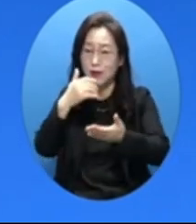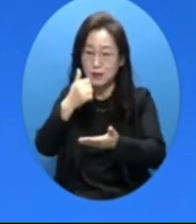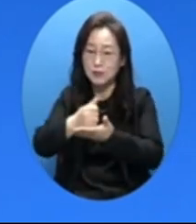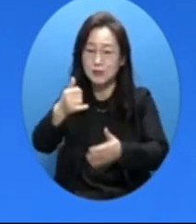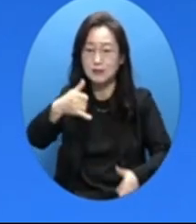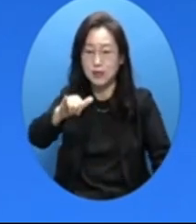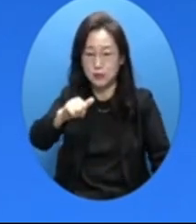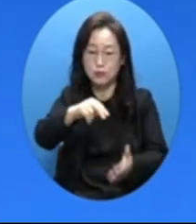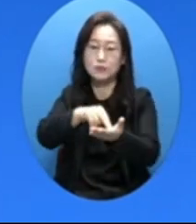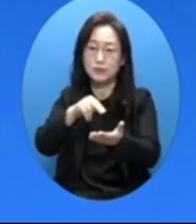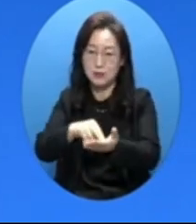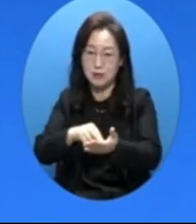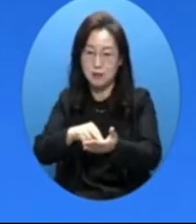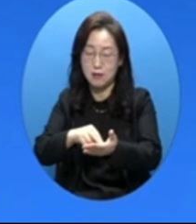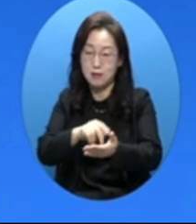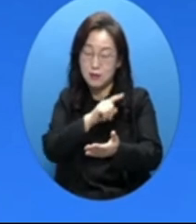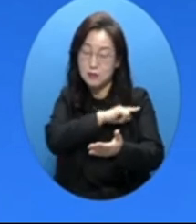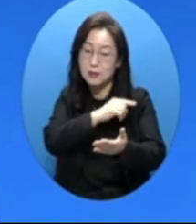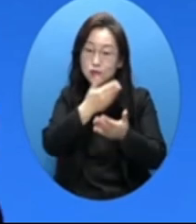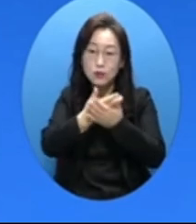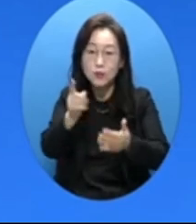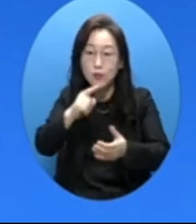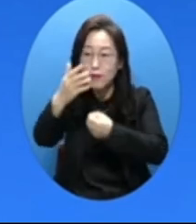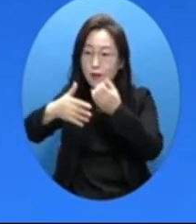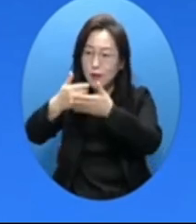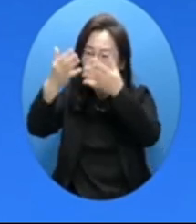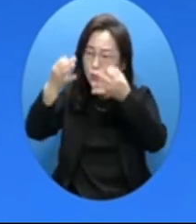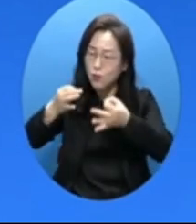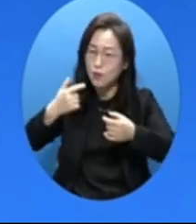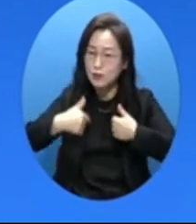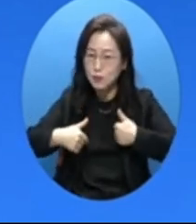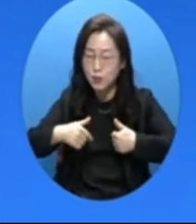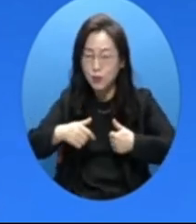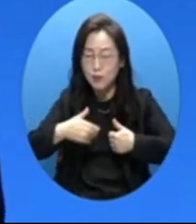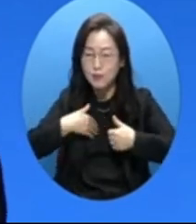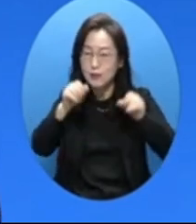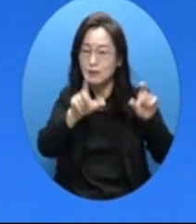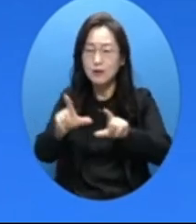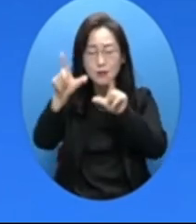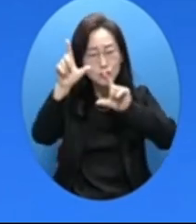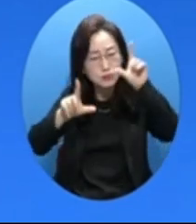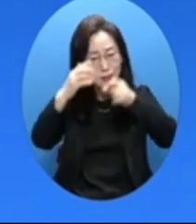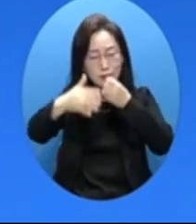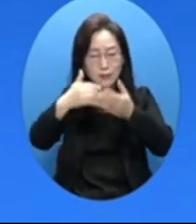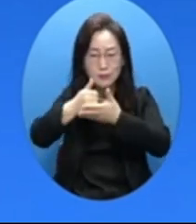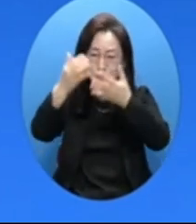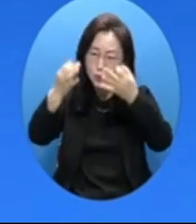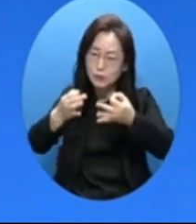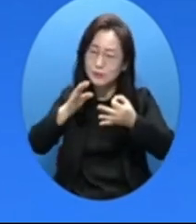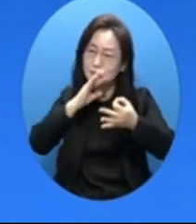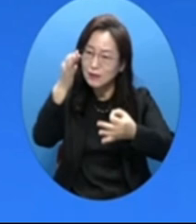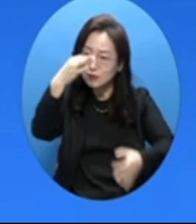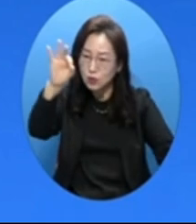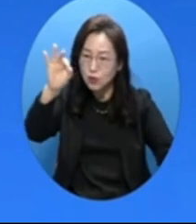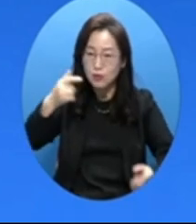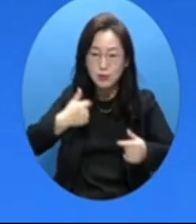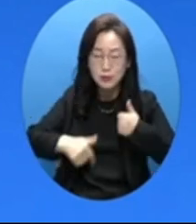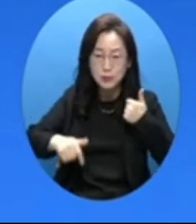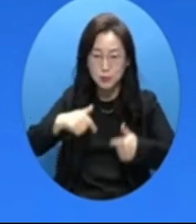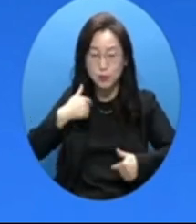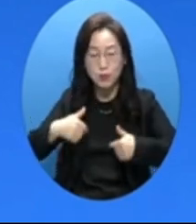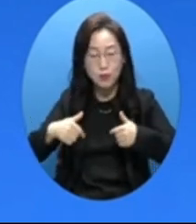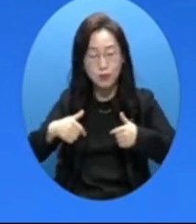하나님을 기쁘시게 하는 삶을 살아가고 있는가 나의 삶의 모습이 하나님 앞에서 정말 하나님이 인정하시고 기뻐하신